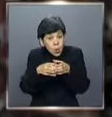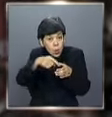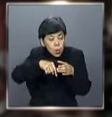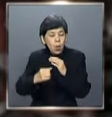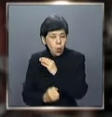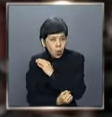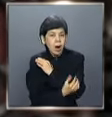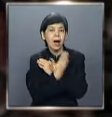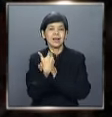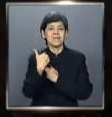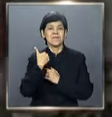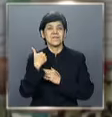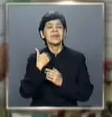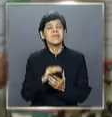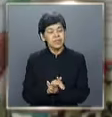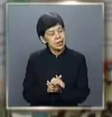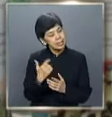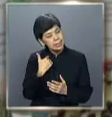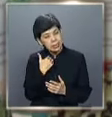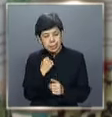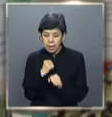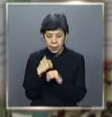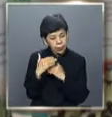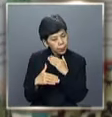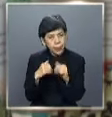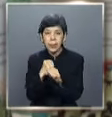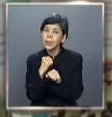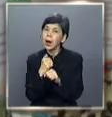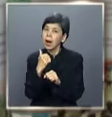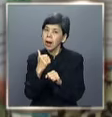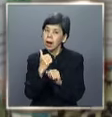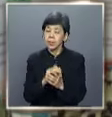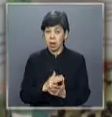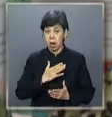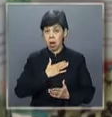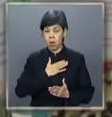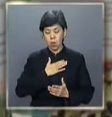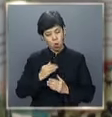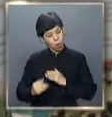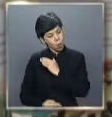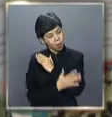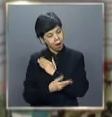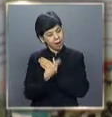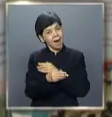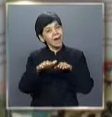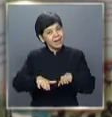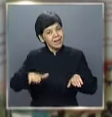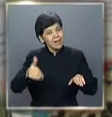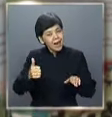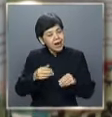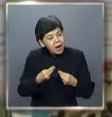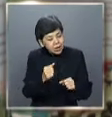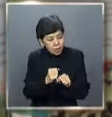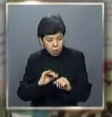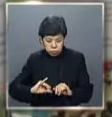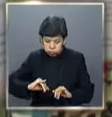ามีโอกาสแล้วเขาก็จะหยุดการขับเคลื่อนนะคะแถมเรายังสร้างโอกาสสำหรับเด็กที่จะเ